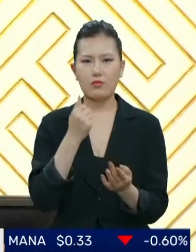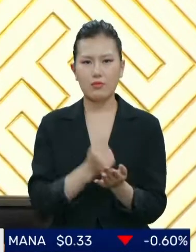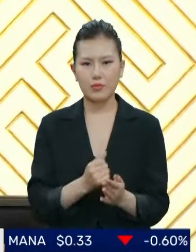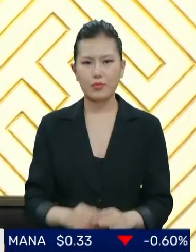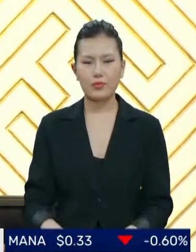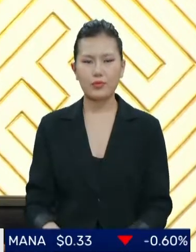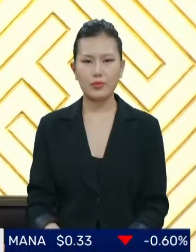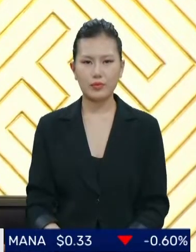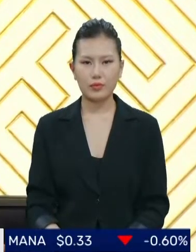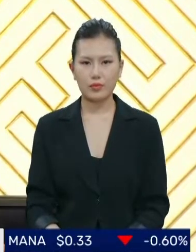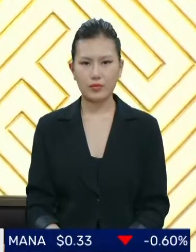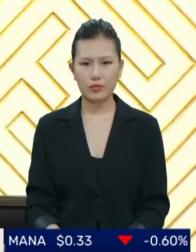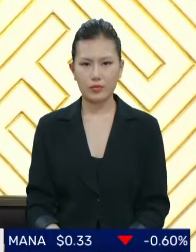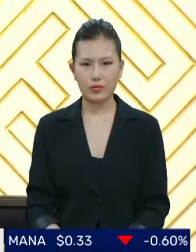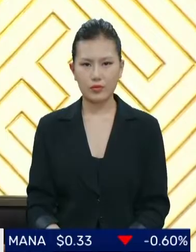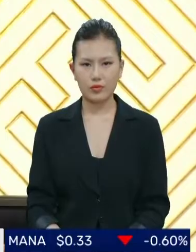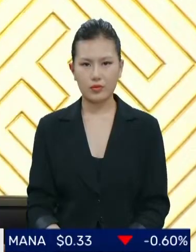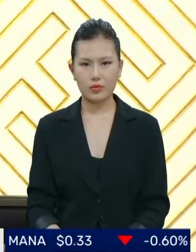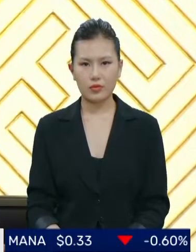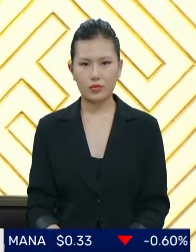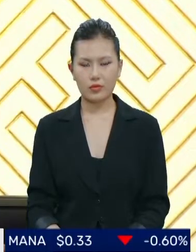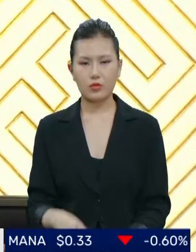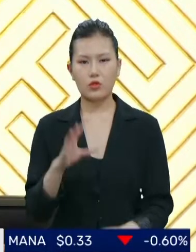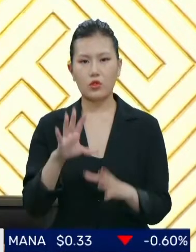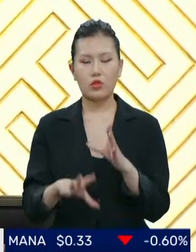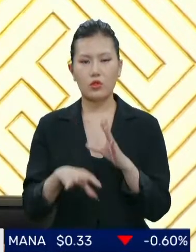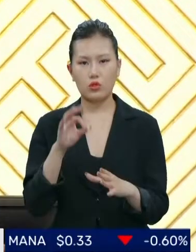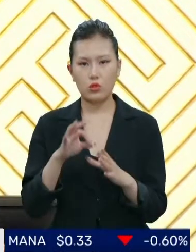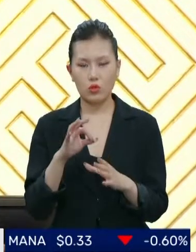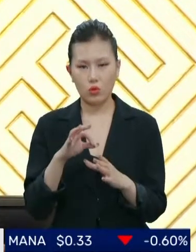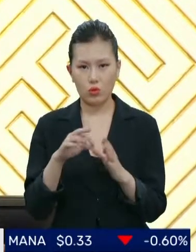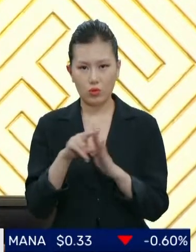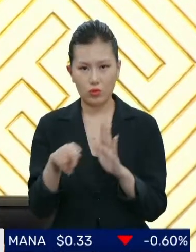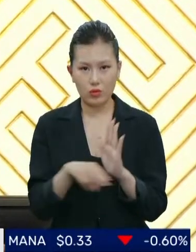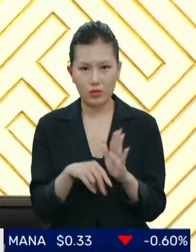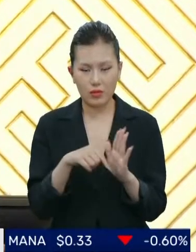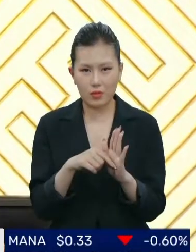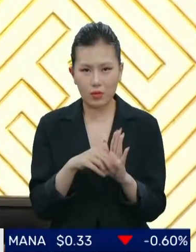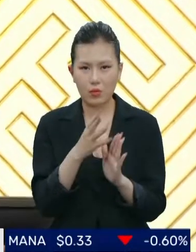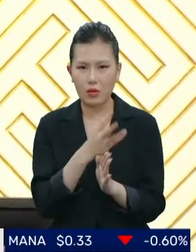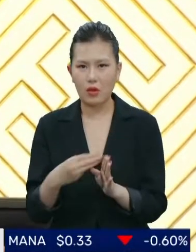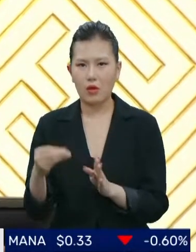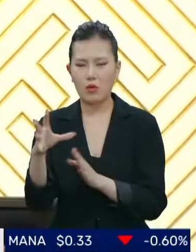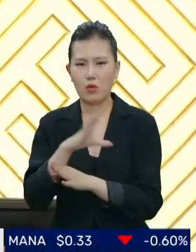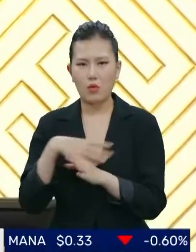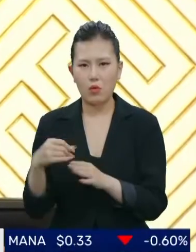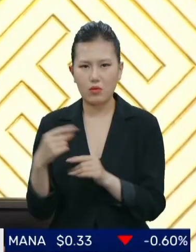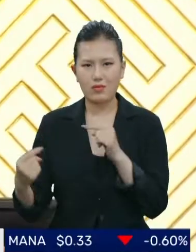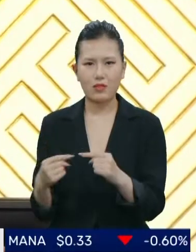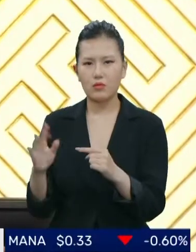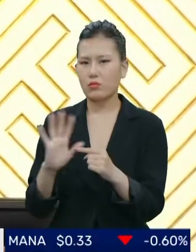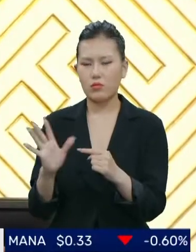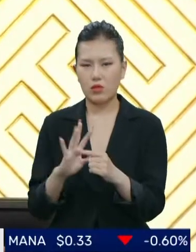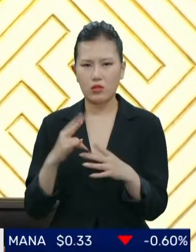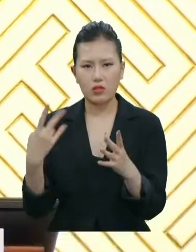Сонгуулийн тогтолцоо бол тарж бутрагдаг биш, эвлэлж нийлүүлдэг, улс орныхоо том эрхшгийг төлөө нэгддэг ийм